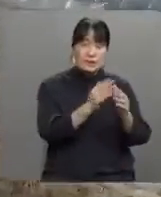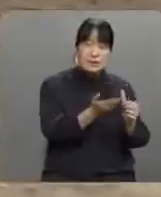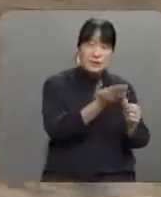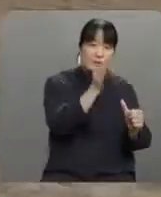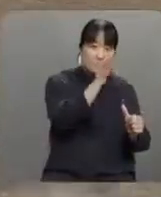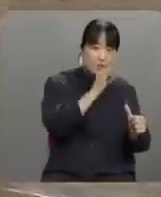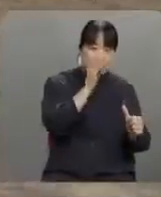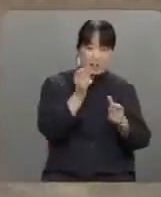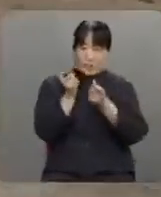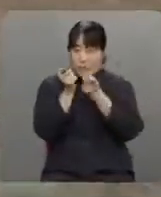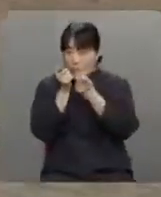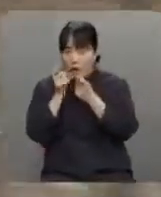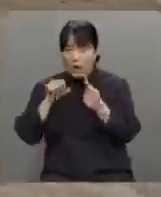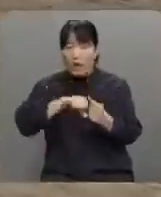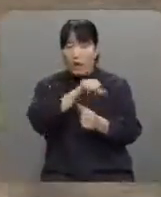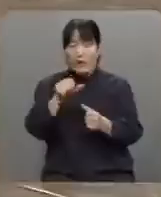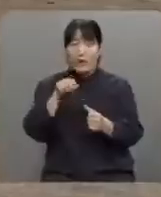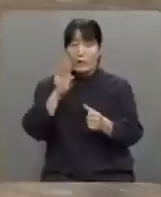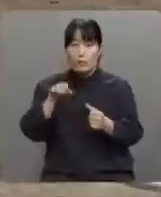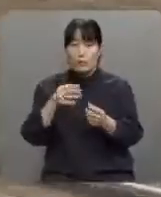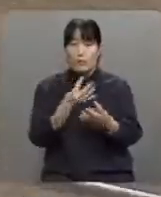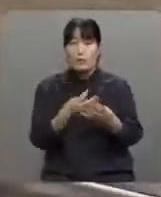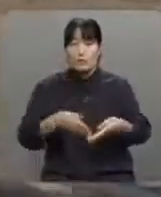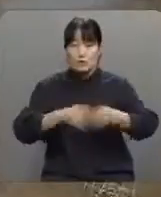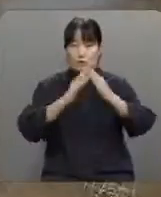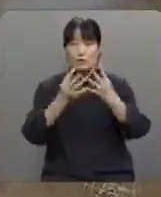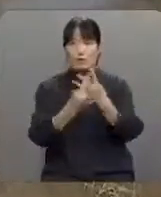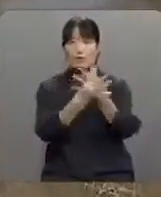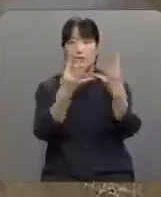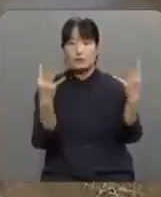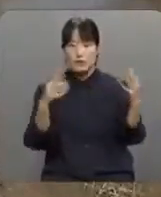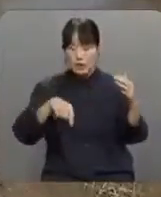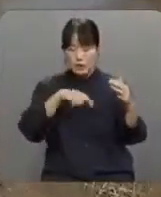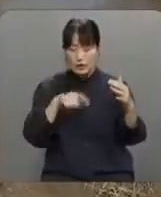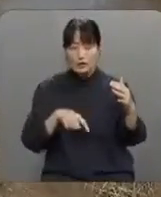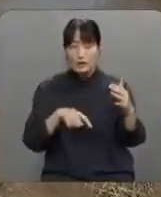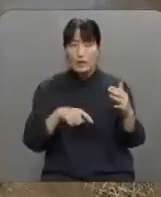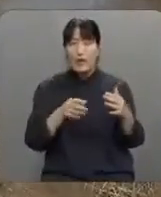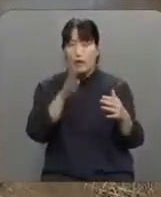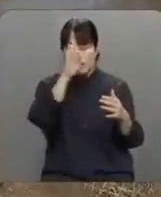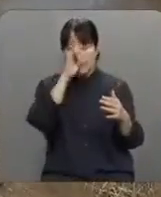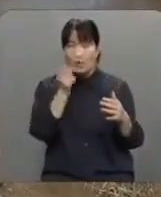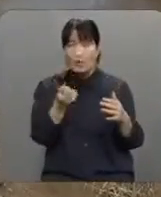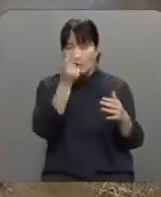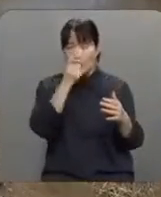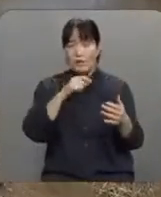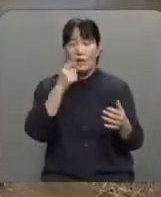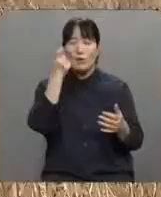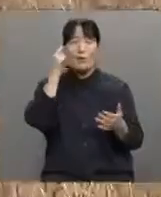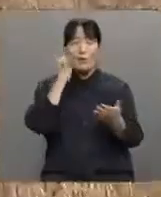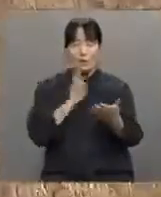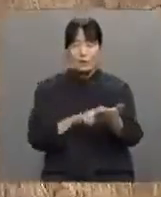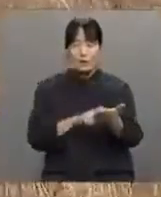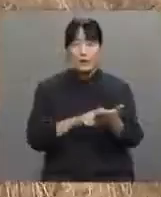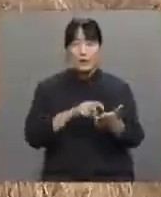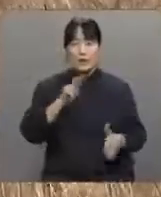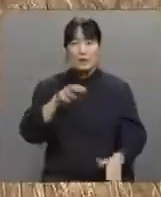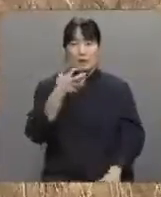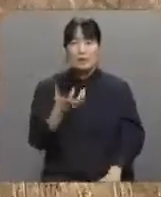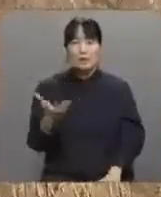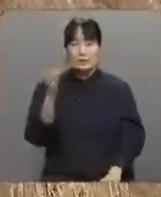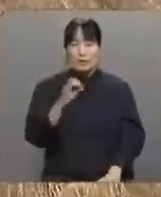멧돼지도 모두 환경부의 광역 울타리 안쪽에서 병에 걸린 채 발견됐다는 점입니다. 280억 원이나 들여 설치한